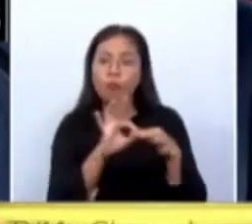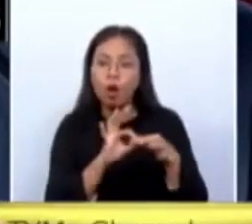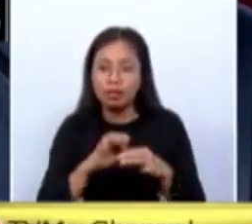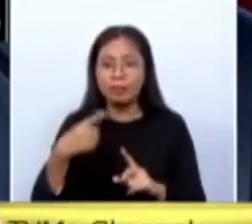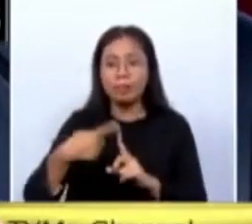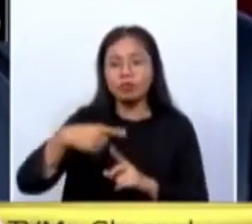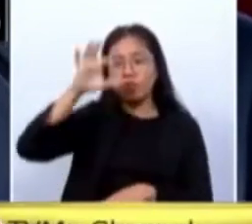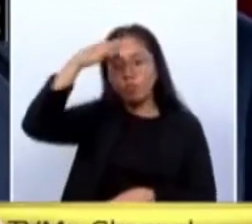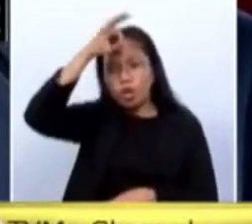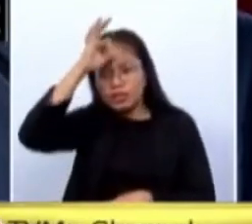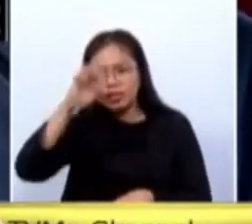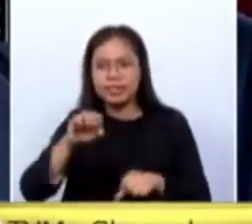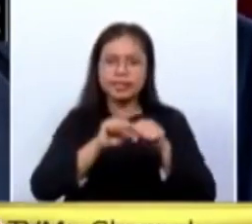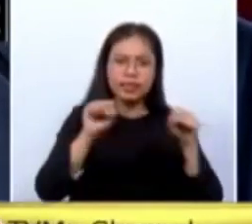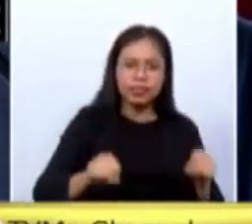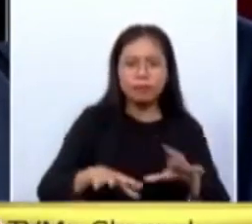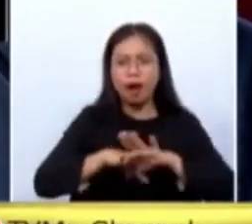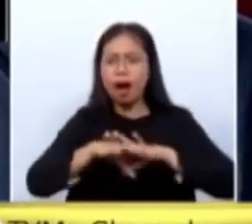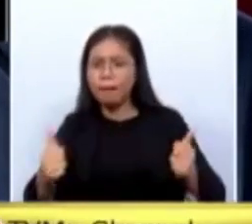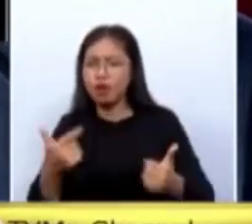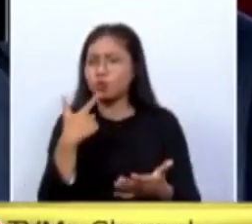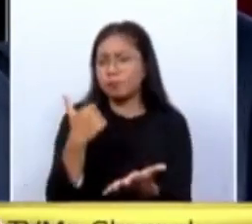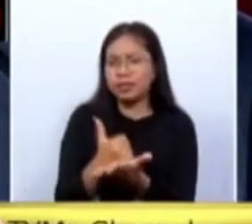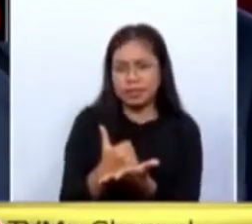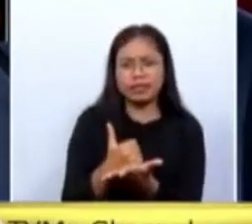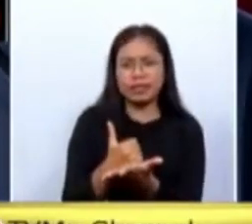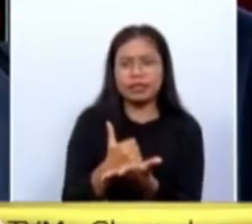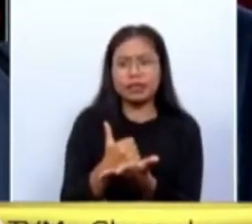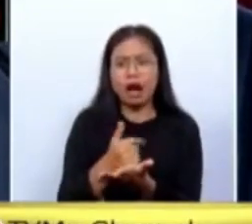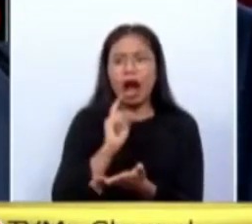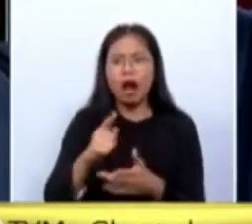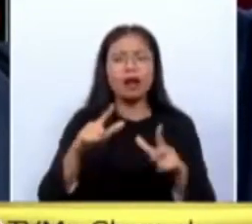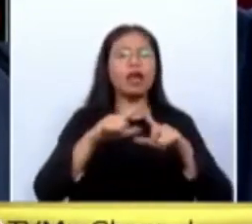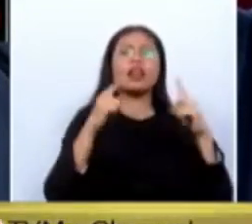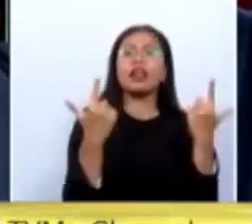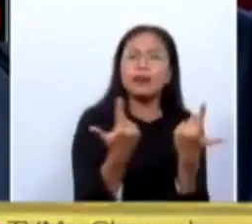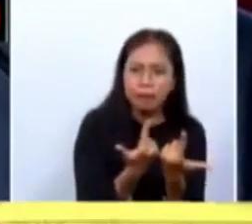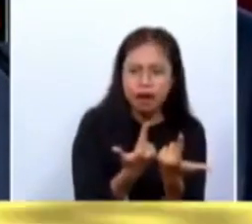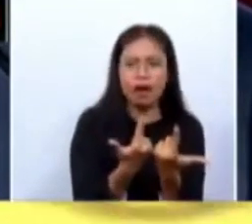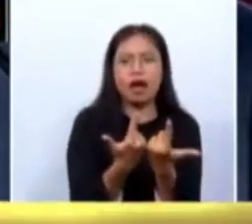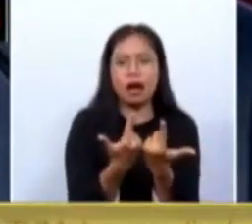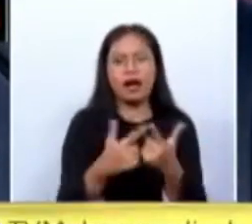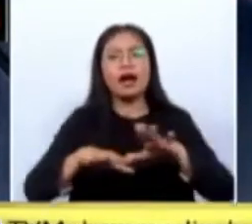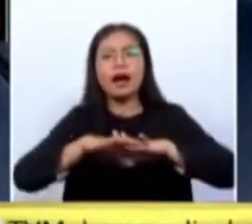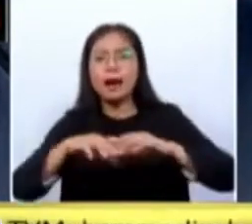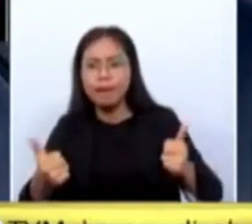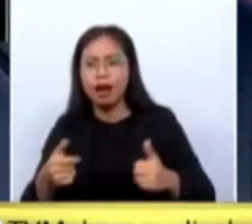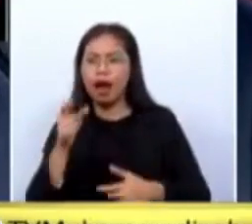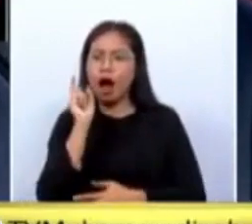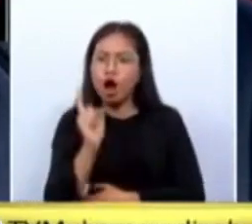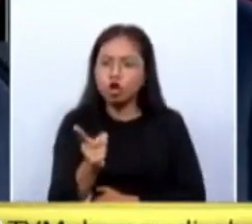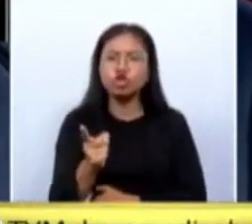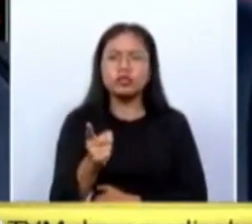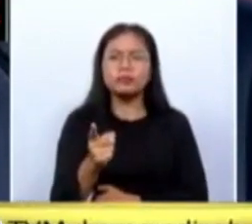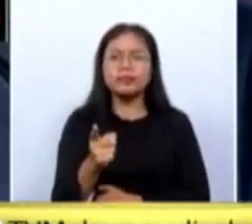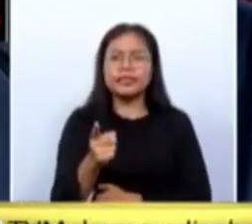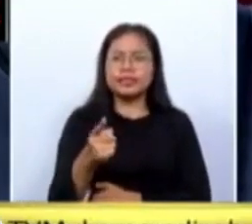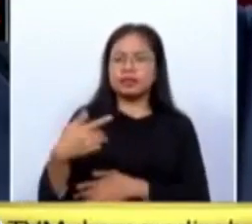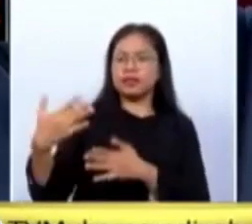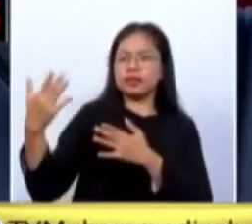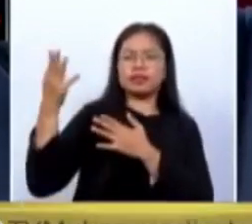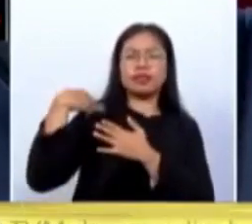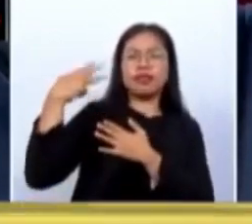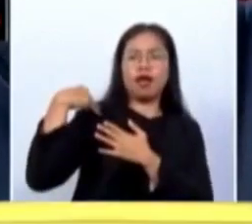Saya kira perlu cyber eh institution yang dipimpin oleh Jenderal bintang 3 dan kita perlu